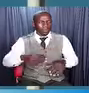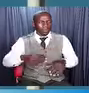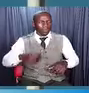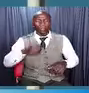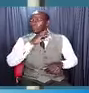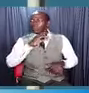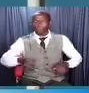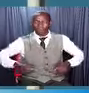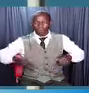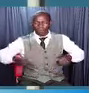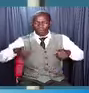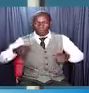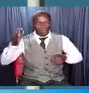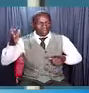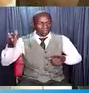bosi wako.